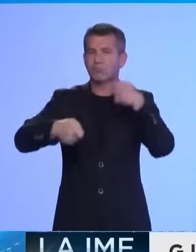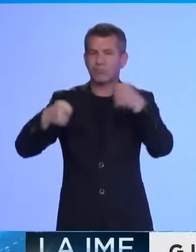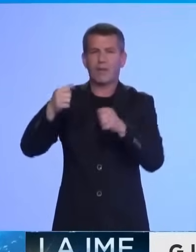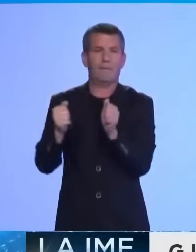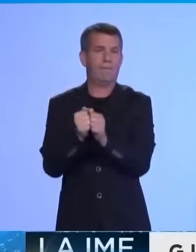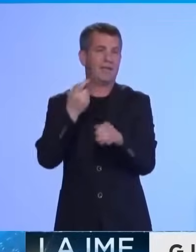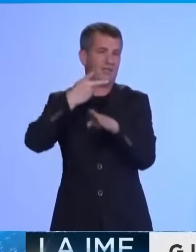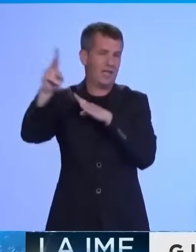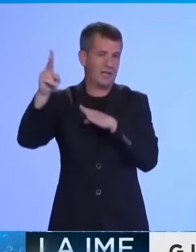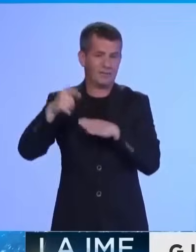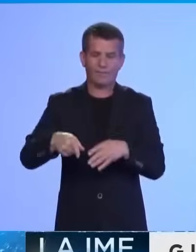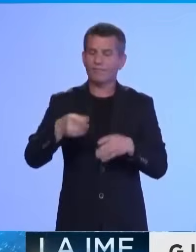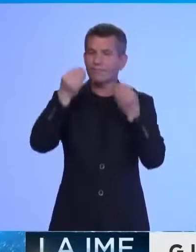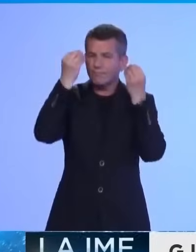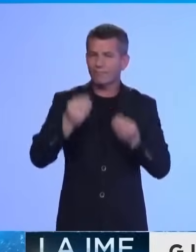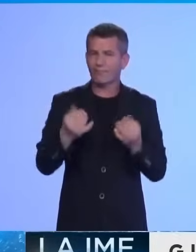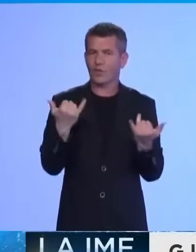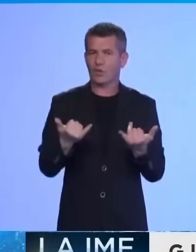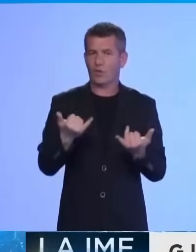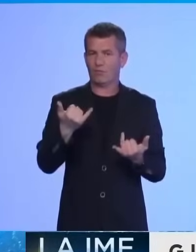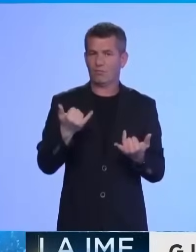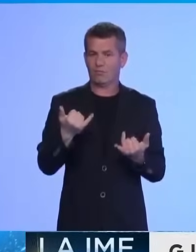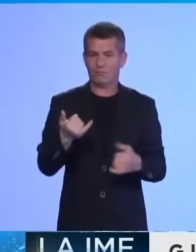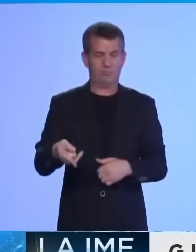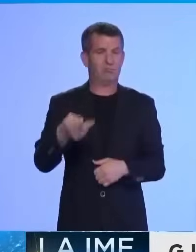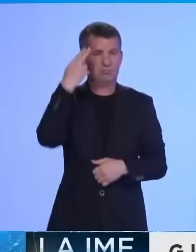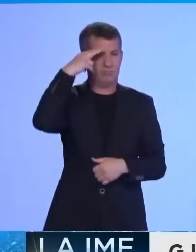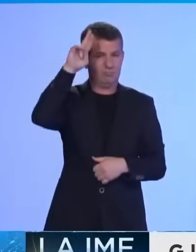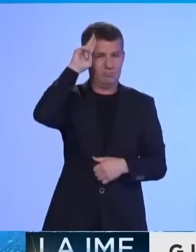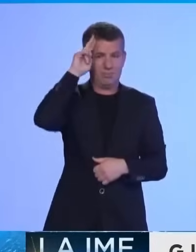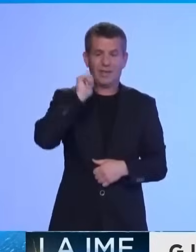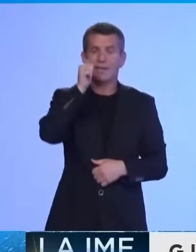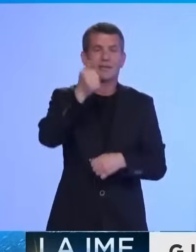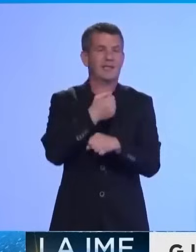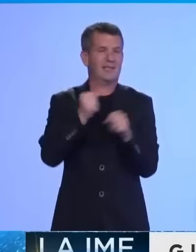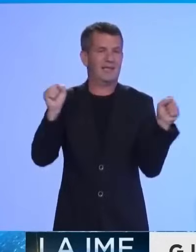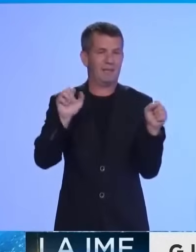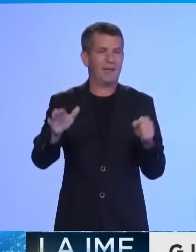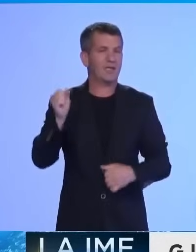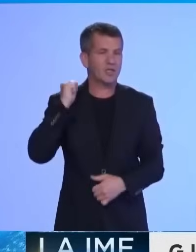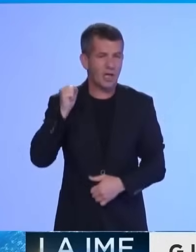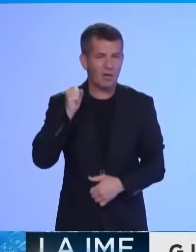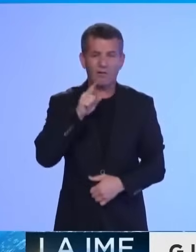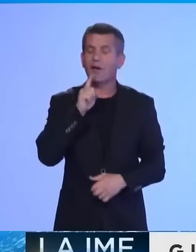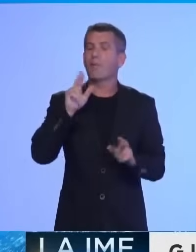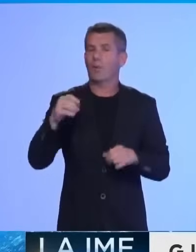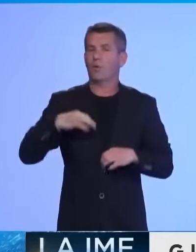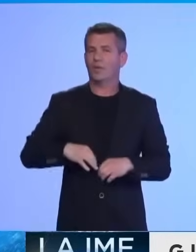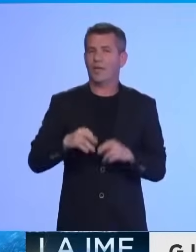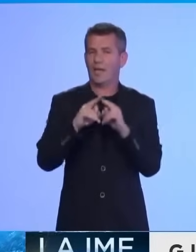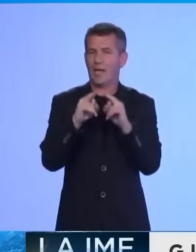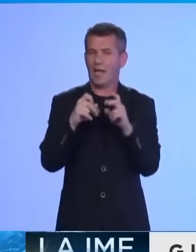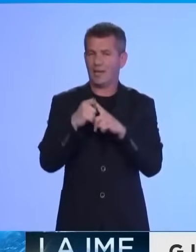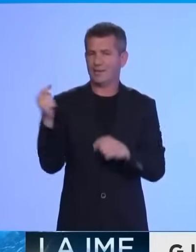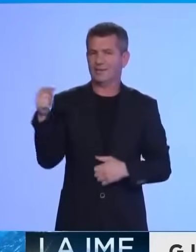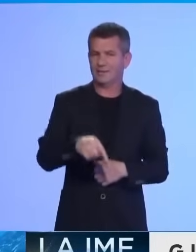diaspora. Në ceremoninë e zbulimit të monumentit të heroit kombëtar me rastin e ditës së çlirimit të Gjakovës, mori pjesë edhe kryetari i AK-s Ramush Haradinaj,